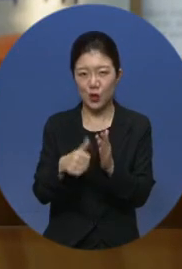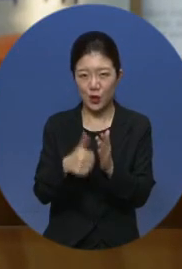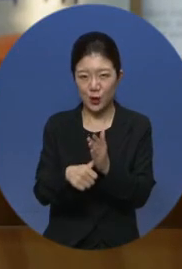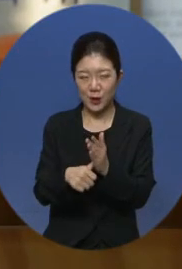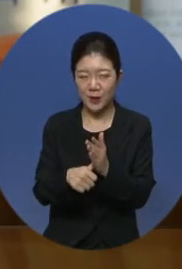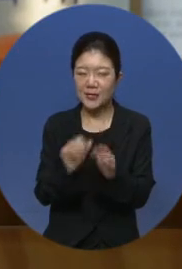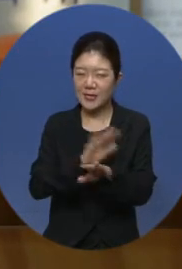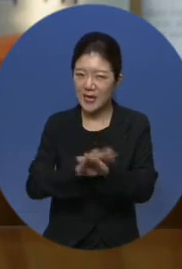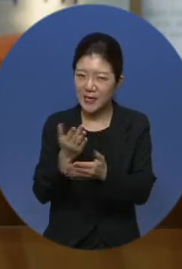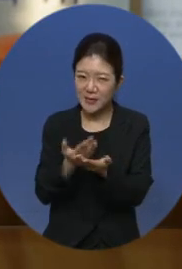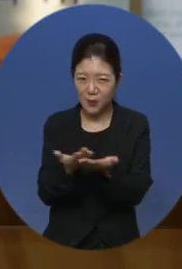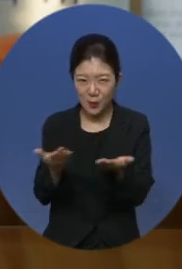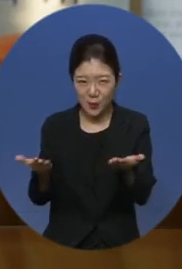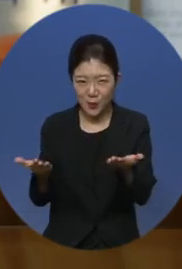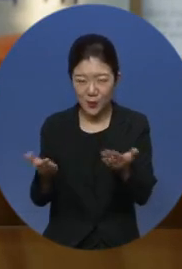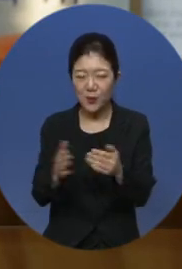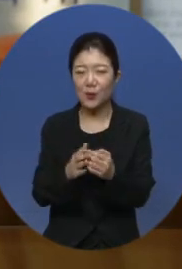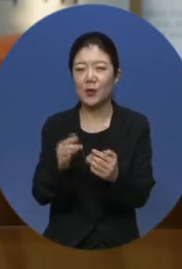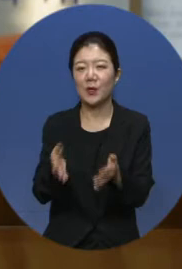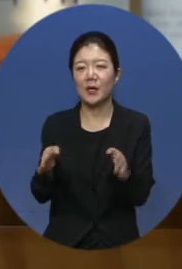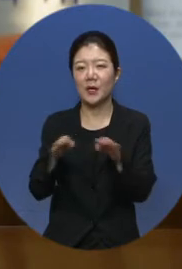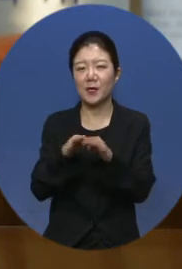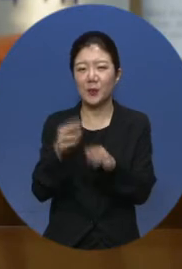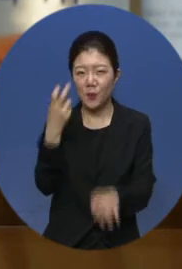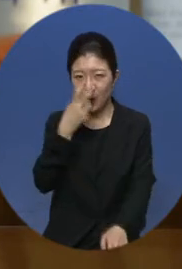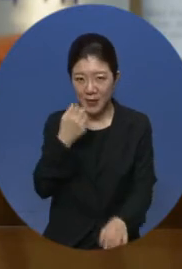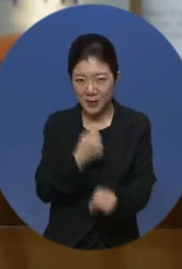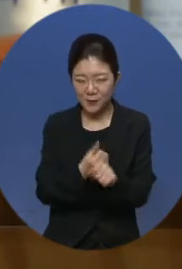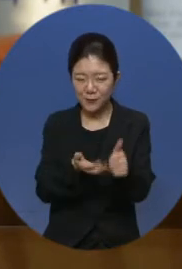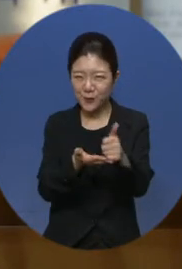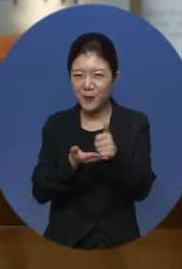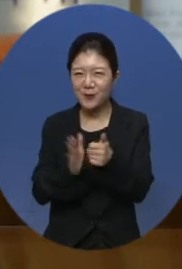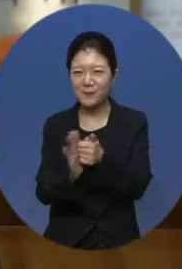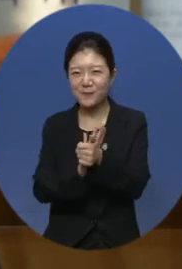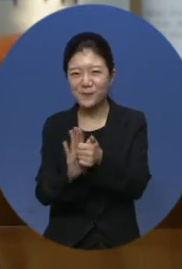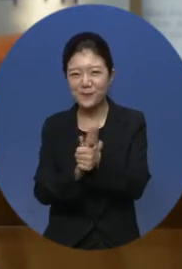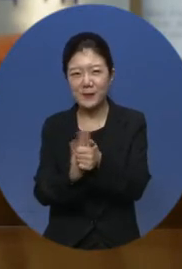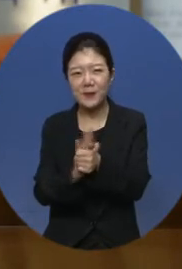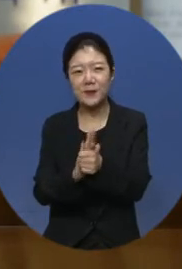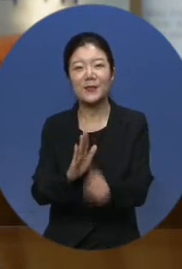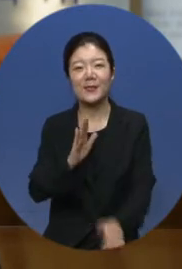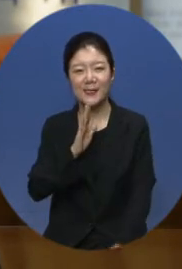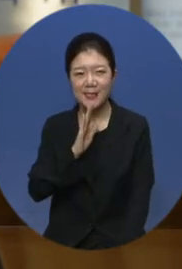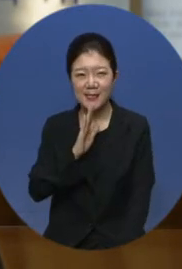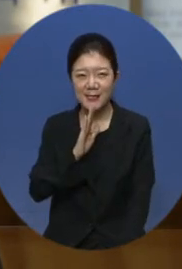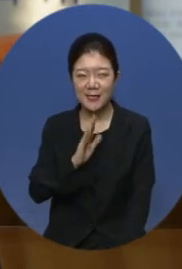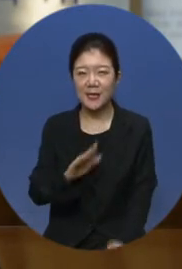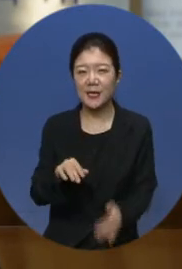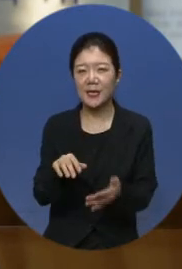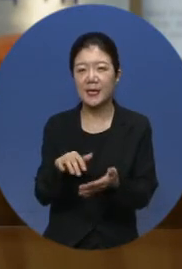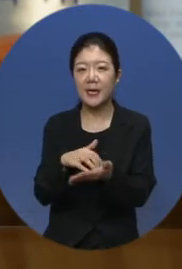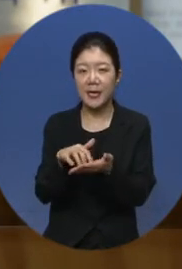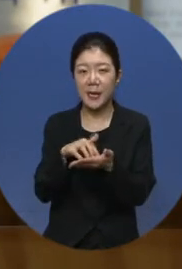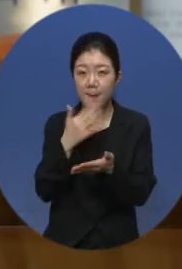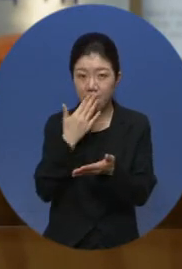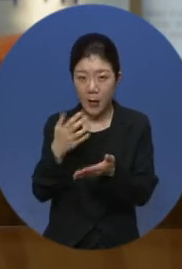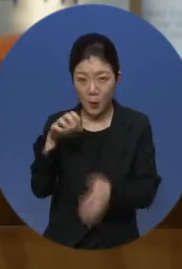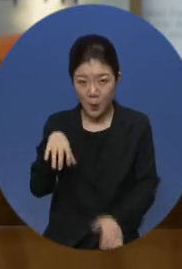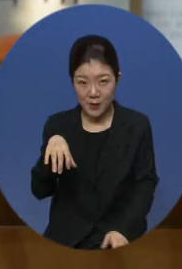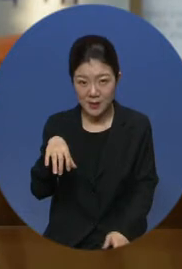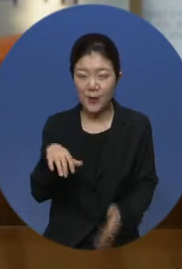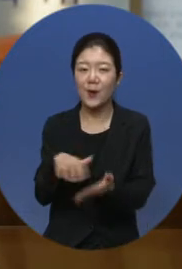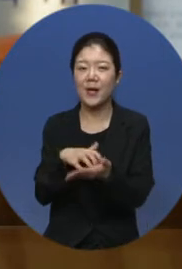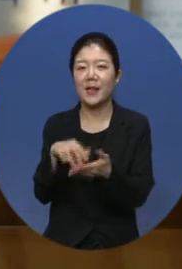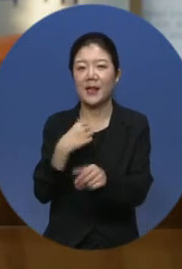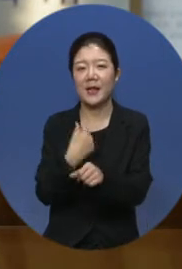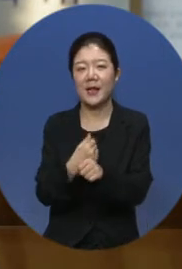물건들을 디스플레이하고 매장을 관리하고 손님을 응대하고 그리고 실제로 계산대에서 계산을 하게